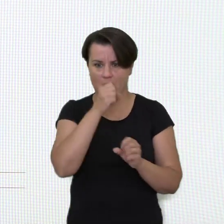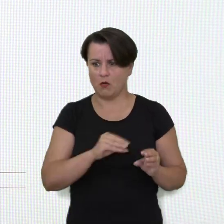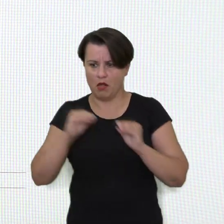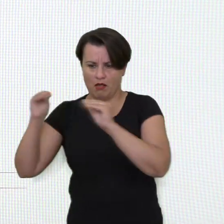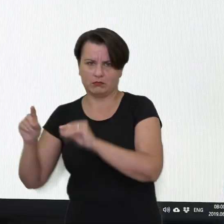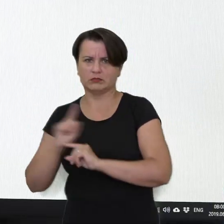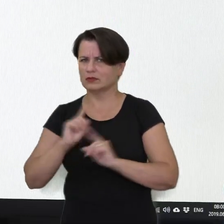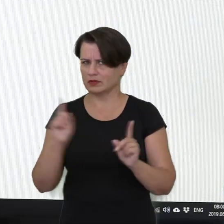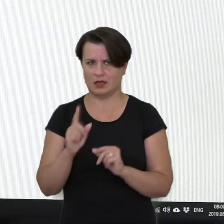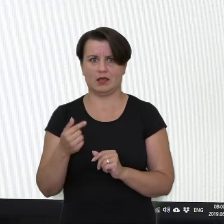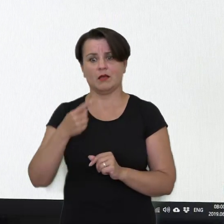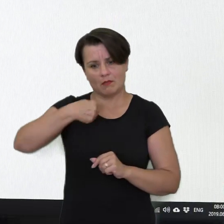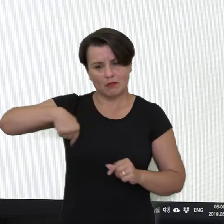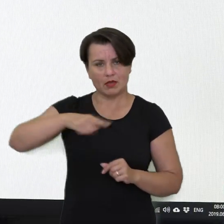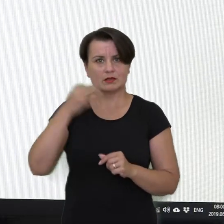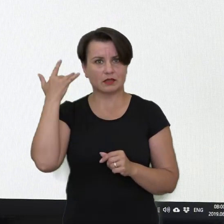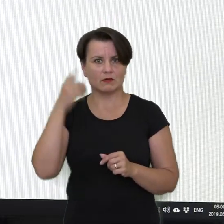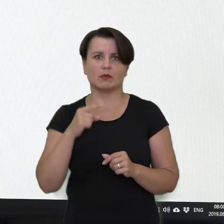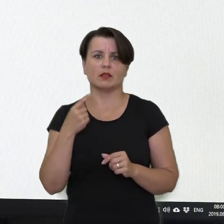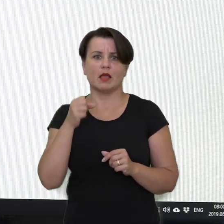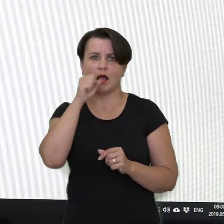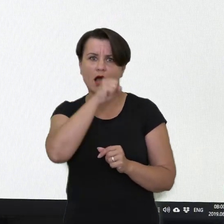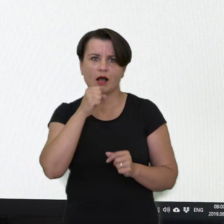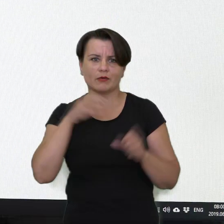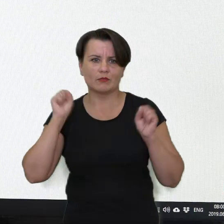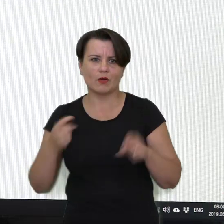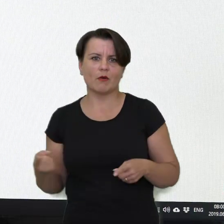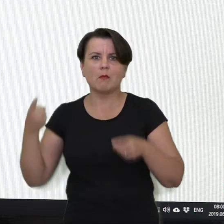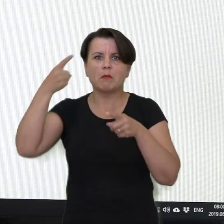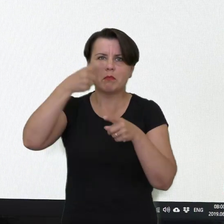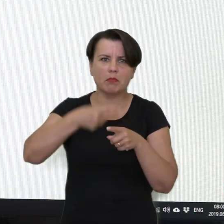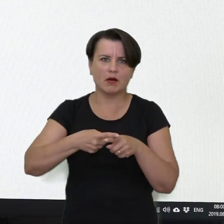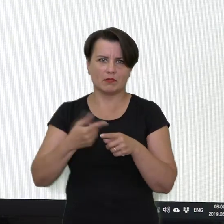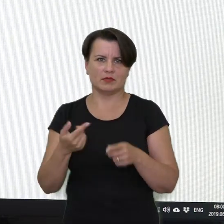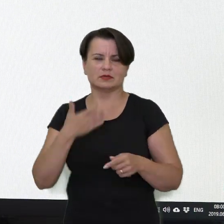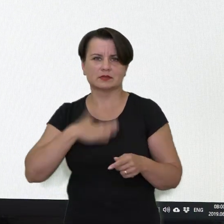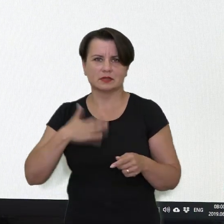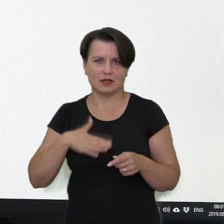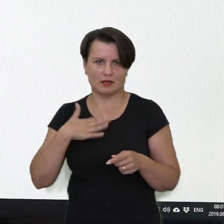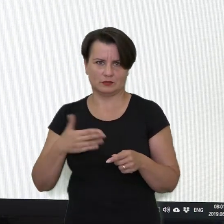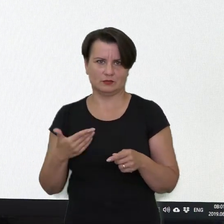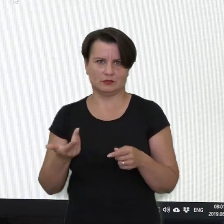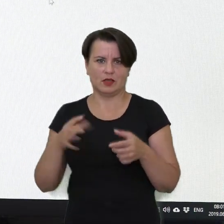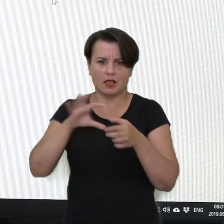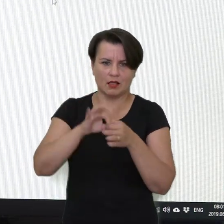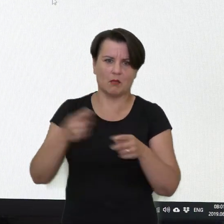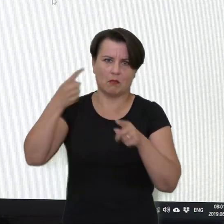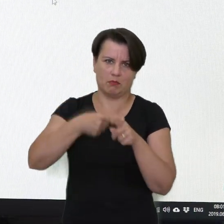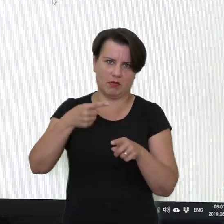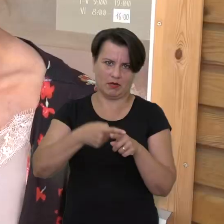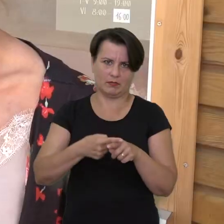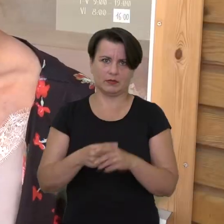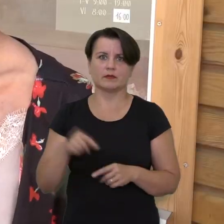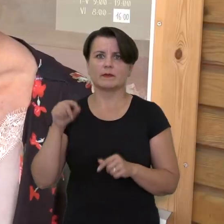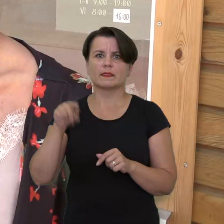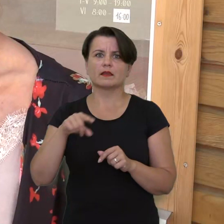mūsų kultūros ir pakeisti agurkų, bet manom, kad agurkas tikrai gali būti kaip skanus, kaip patrauklus ir linksmas priedas.